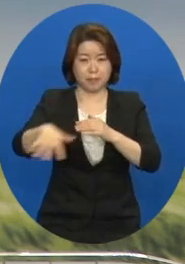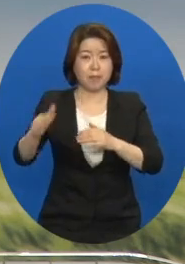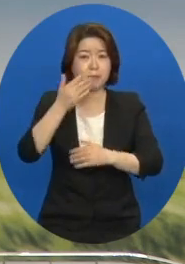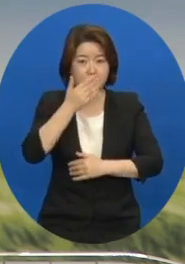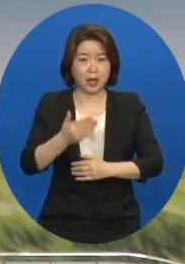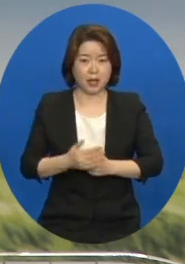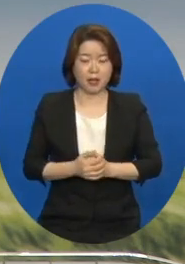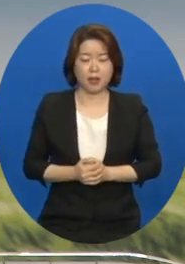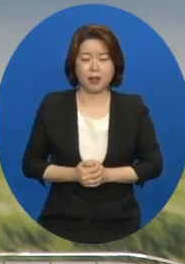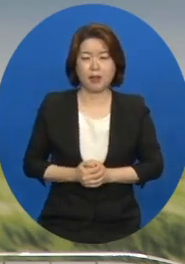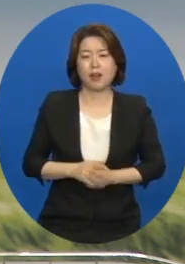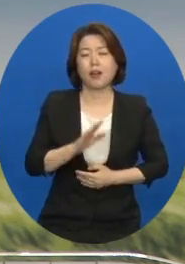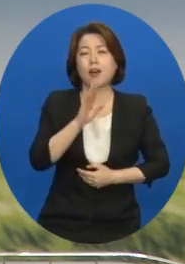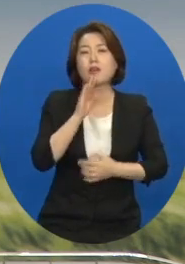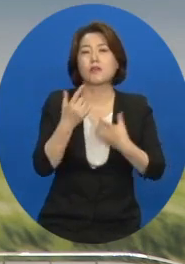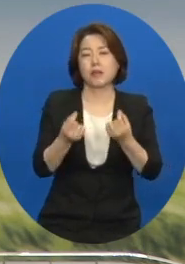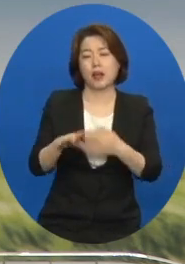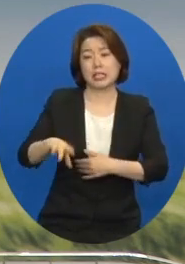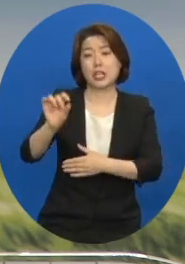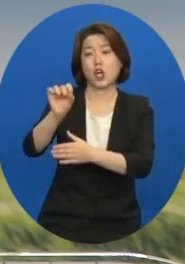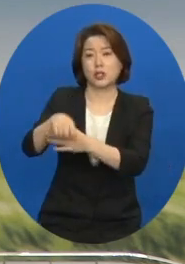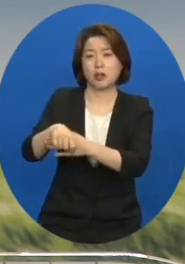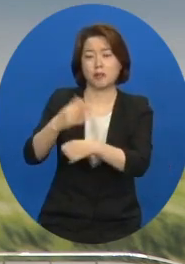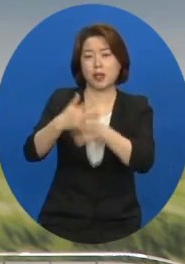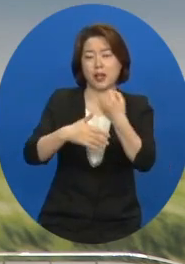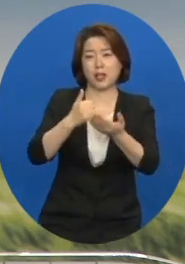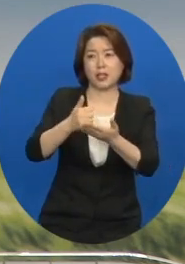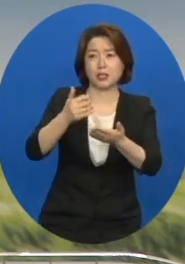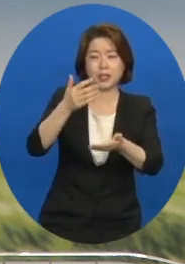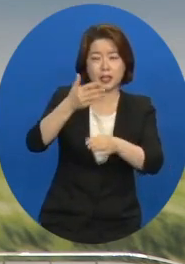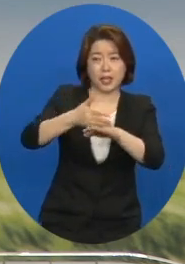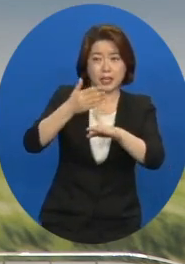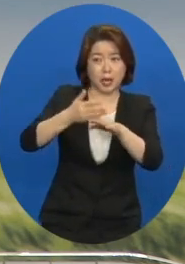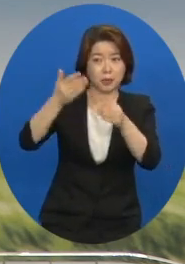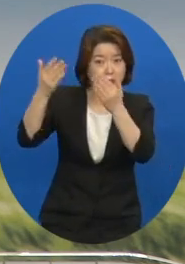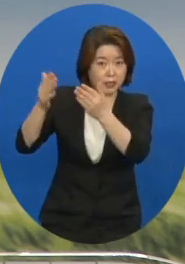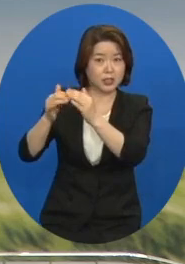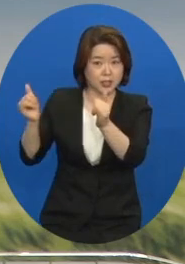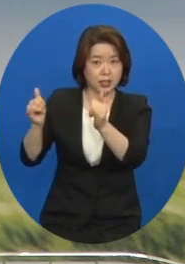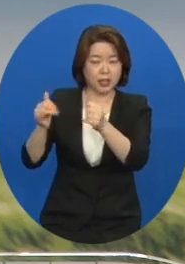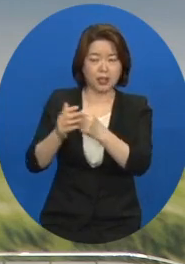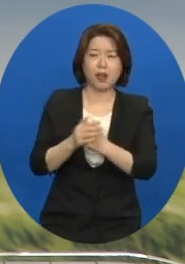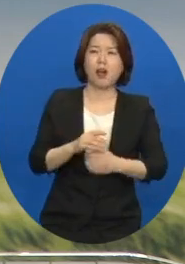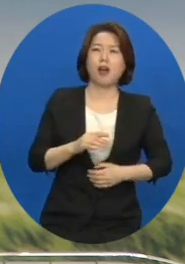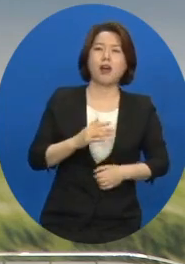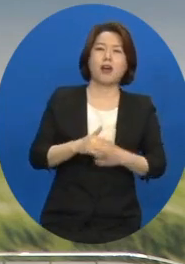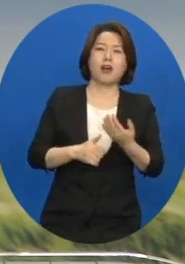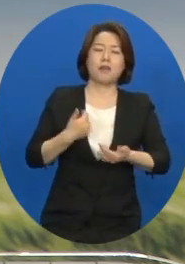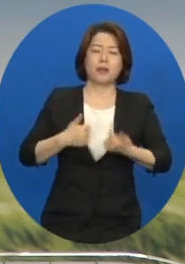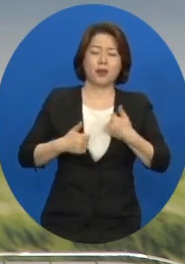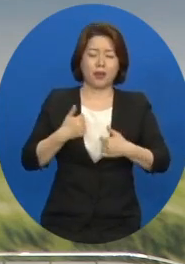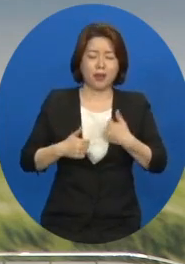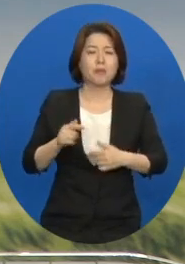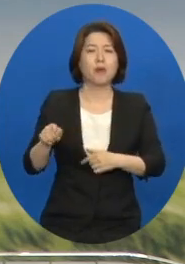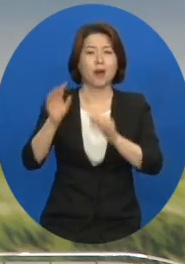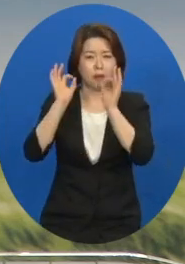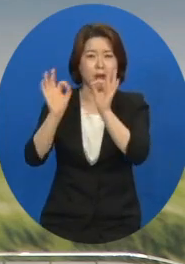정말 그렇습니다. 첫 열매로 하나님께 감사하는 자를 하나님이 너무나 기뻐하시는 거예요.